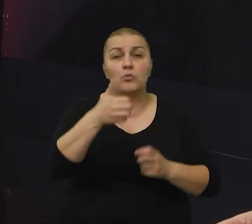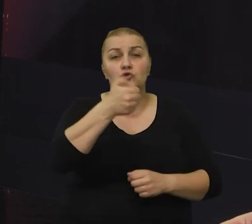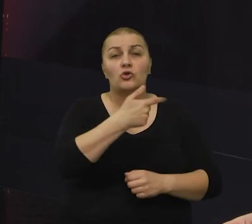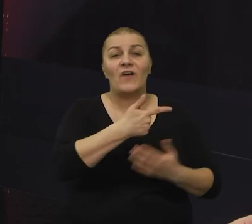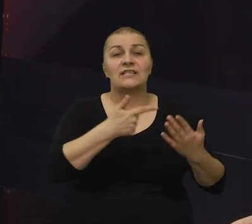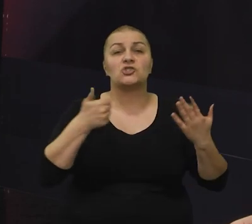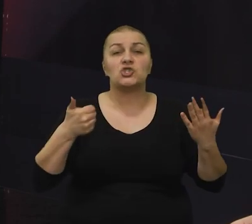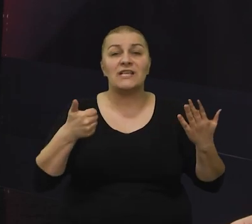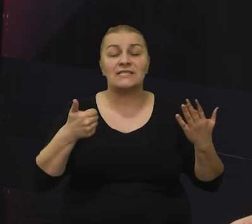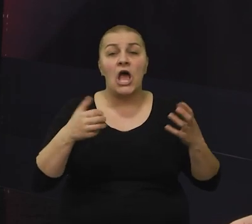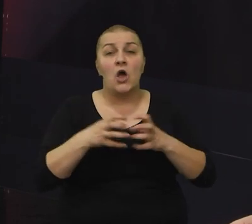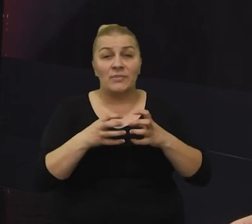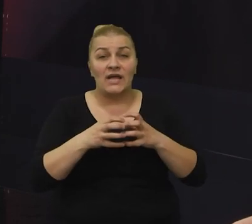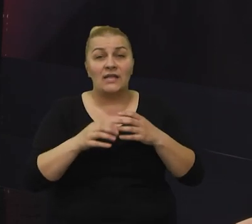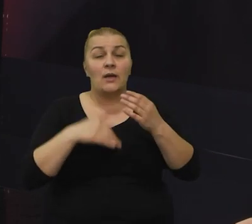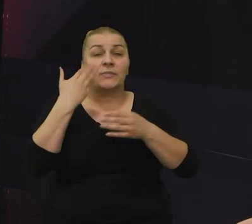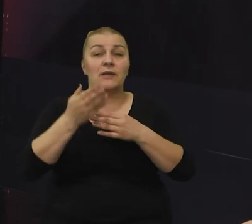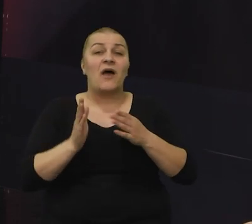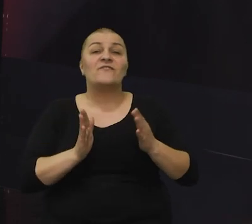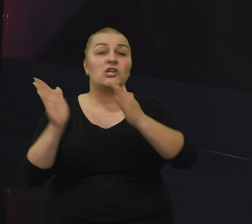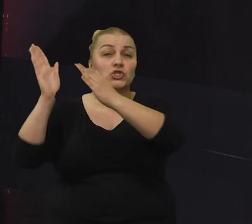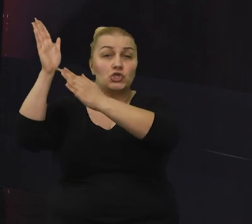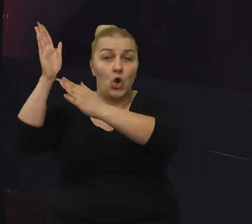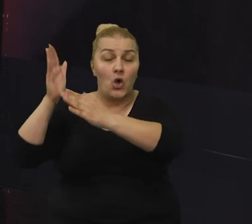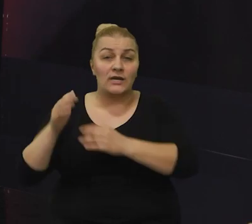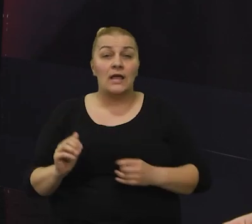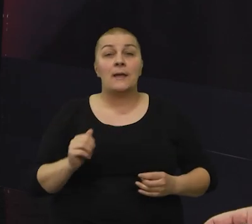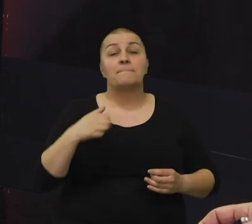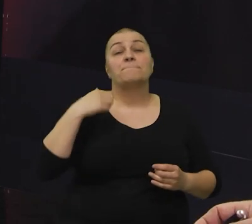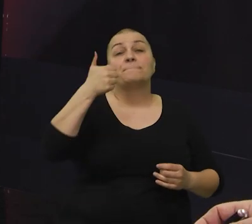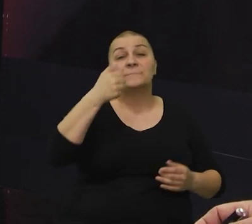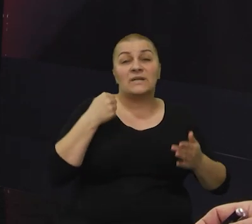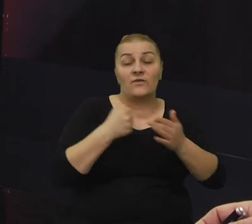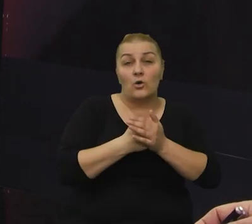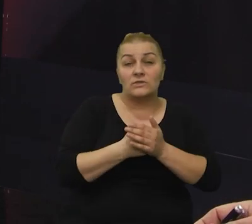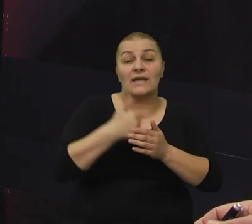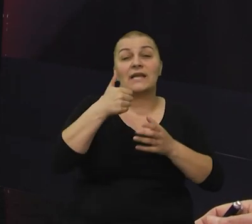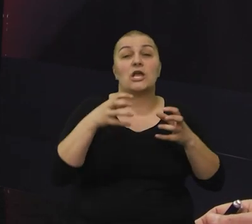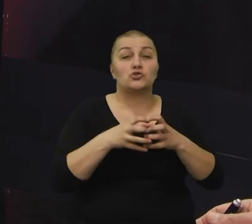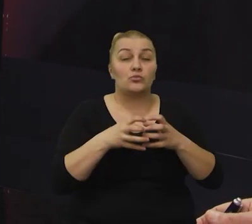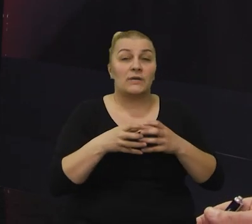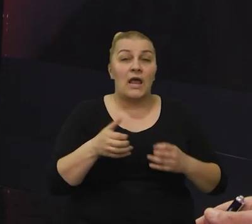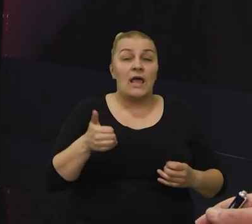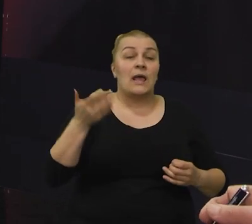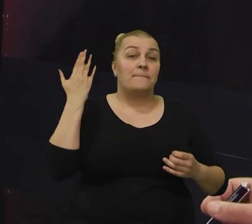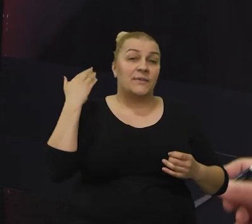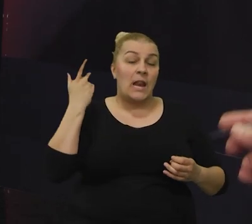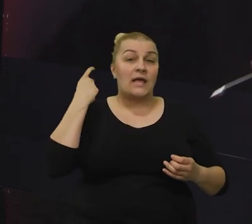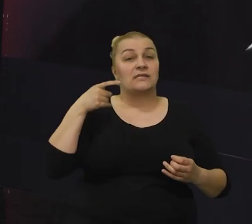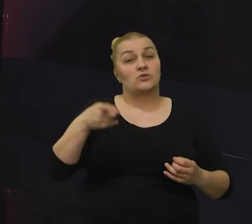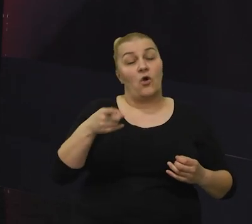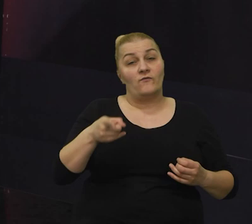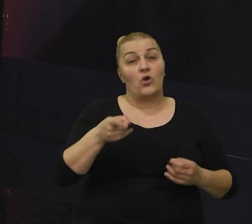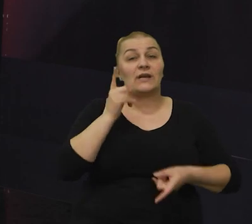grupom 126. brigade kad su ubačeni prema Vještić gore. I znači, prvi udar jedna skupina je bila iz